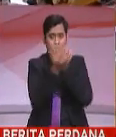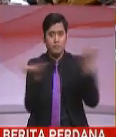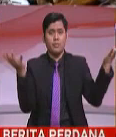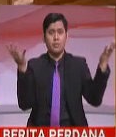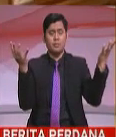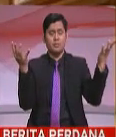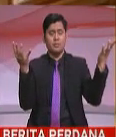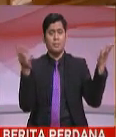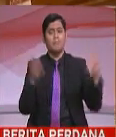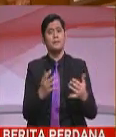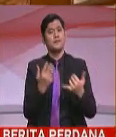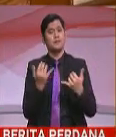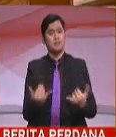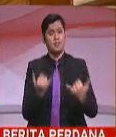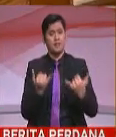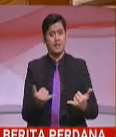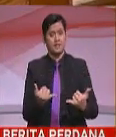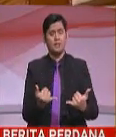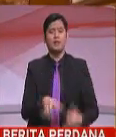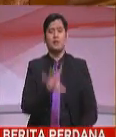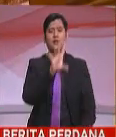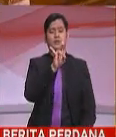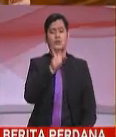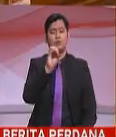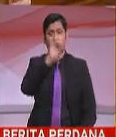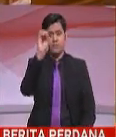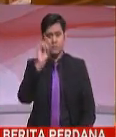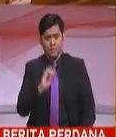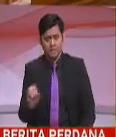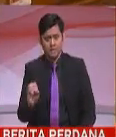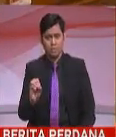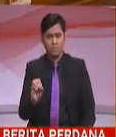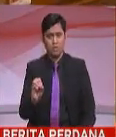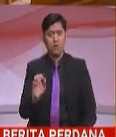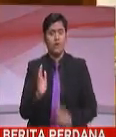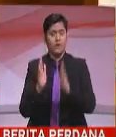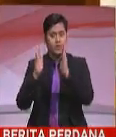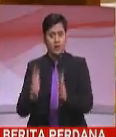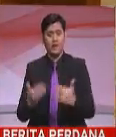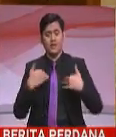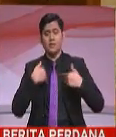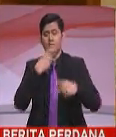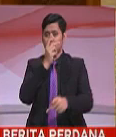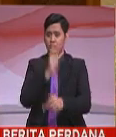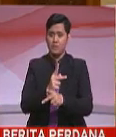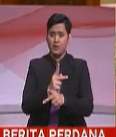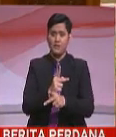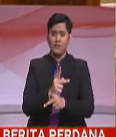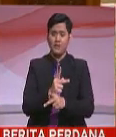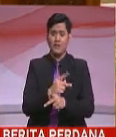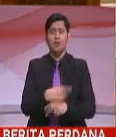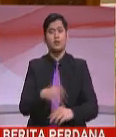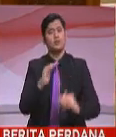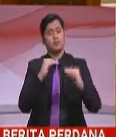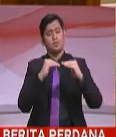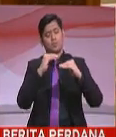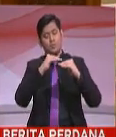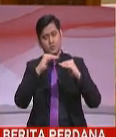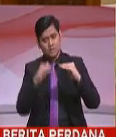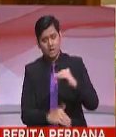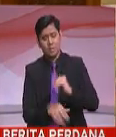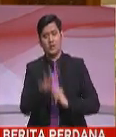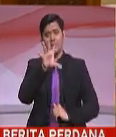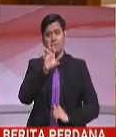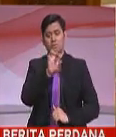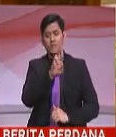Mengulas lanjut, ketika ini kira-kira 70% pencarum mempunyai simpanan kurang daripada RM50,000